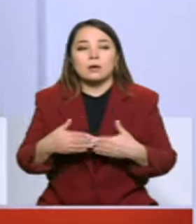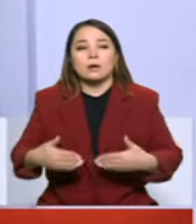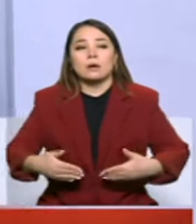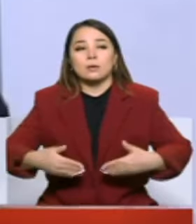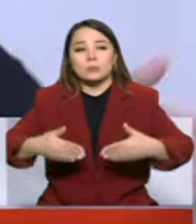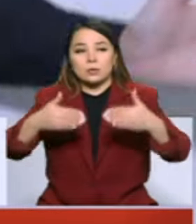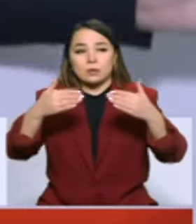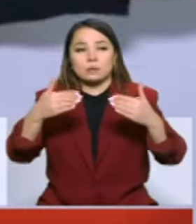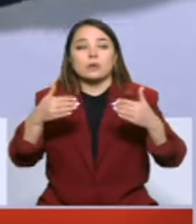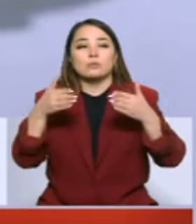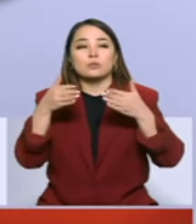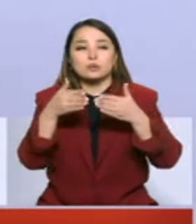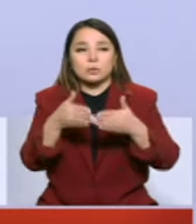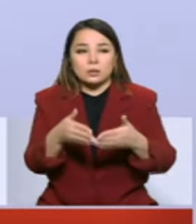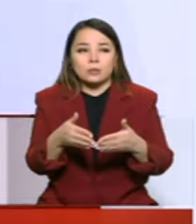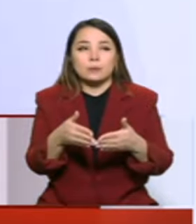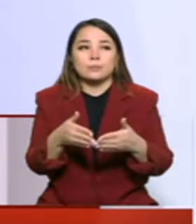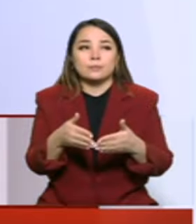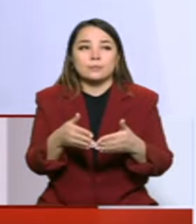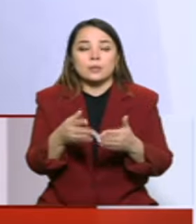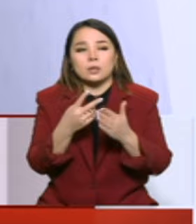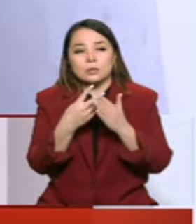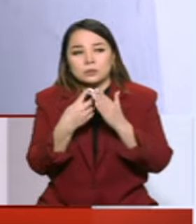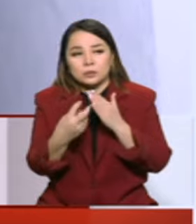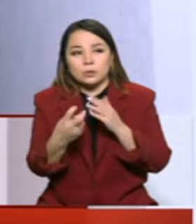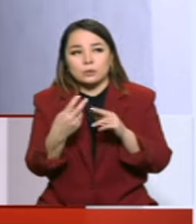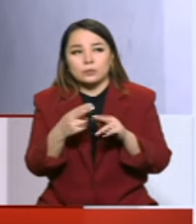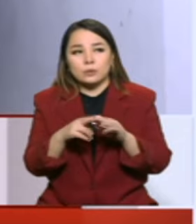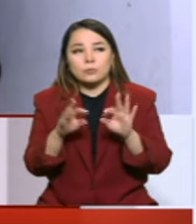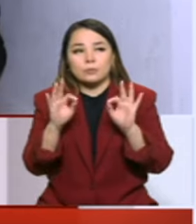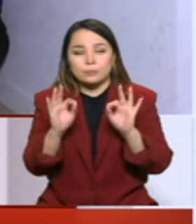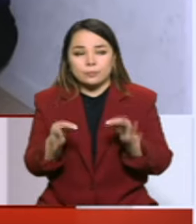яғни бұрыштарына жасырынған өте